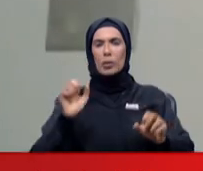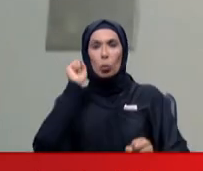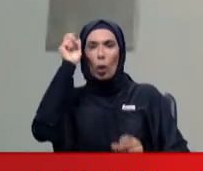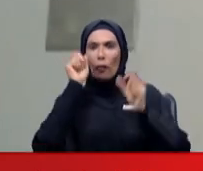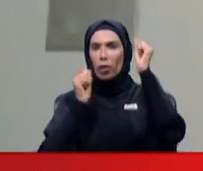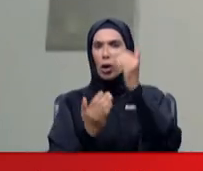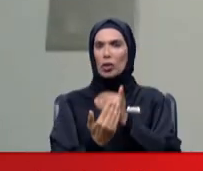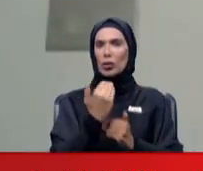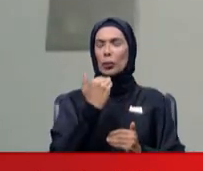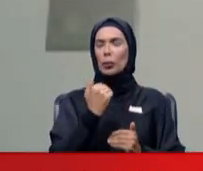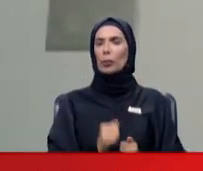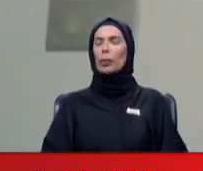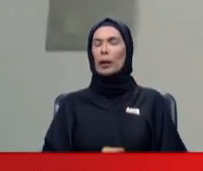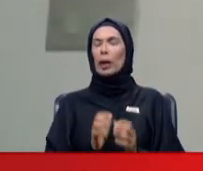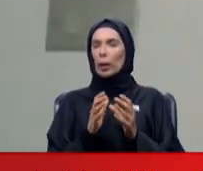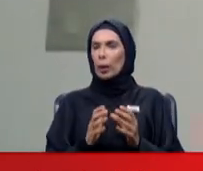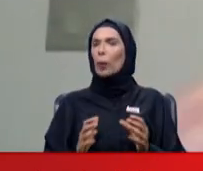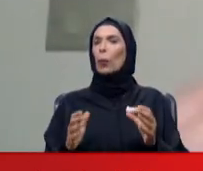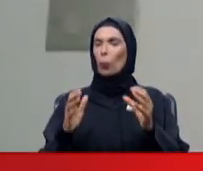وقدمت جملة من